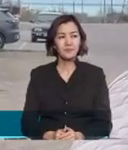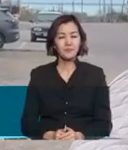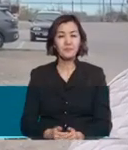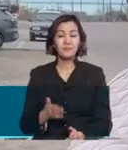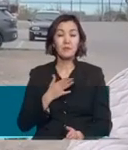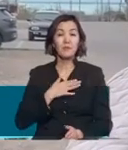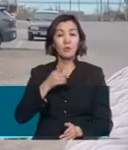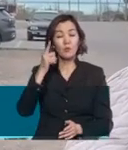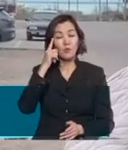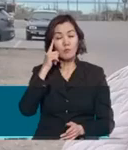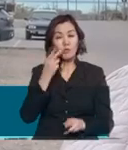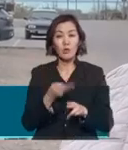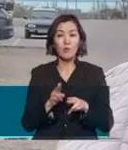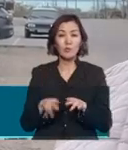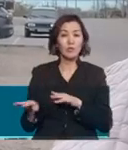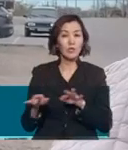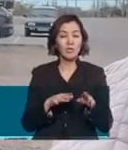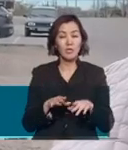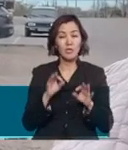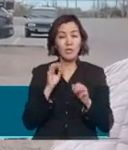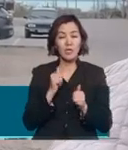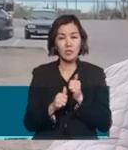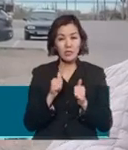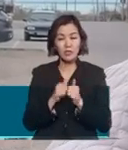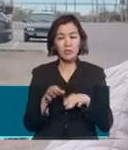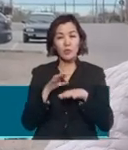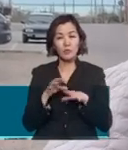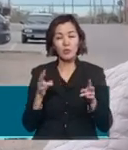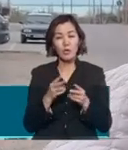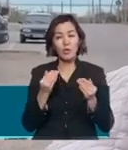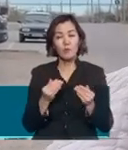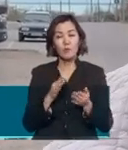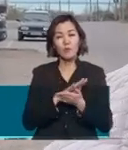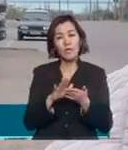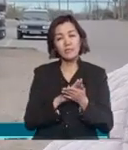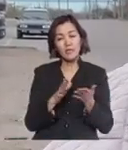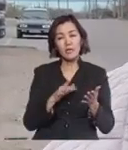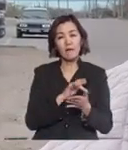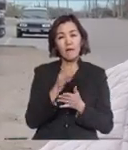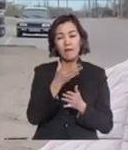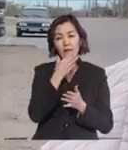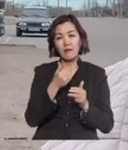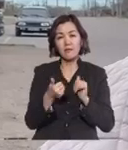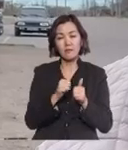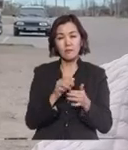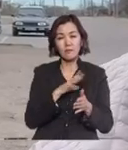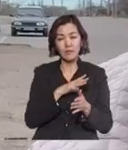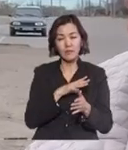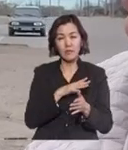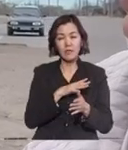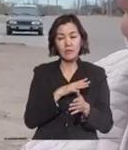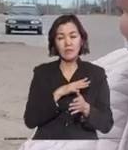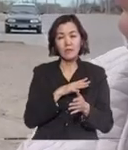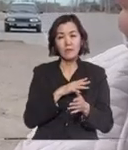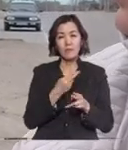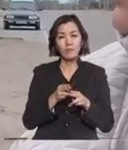Менің ойымша елімізде осындай шаралар жиымдастырылып тұруға жет. Бүгін айналамызды тазартып, қаланың гүлдеуіне бір үлесімізді қостық десе де